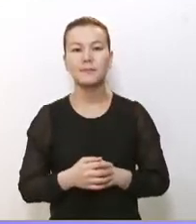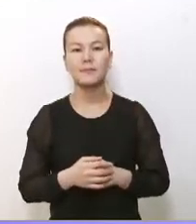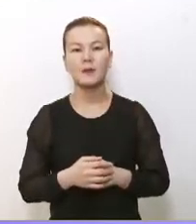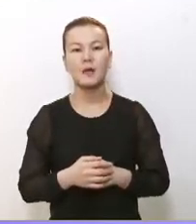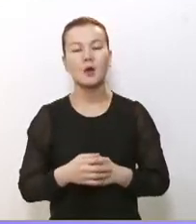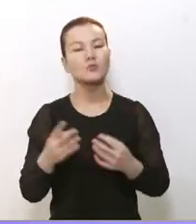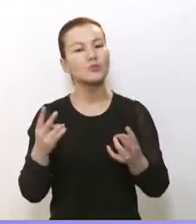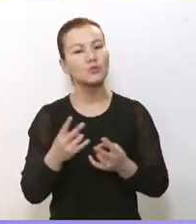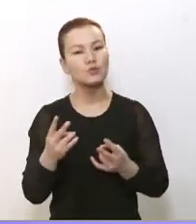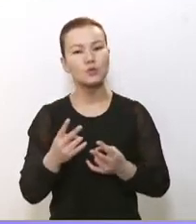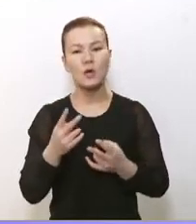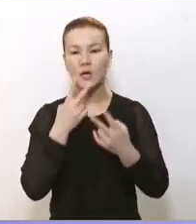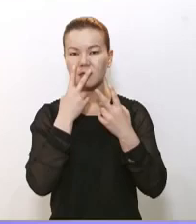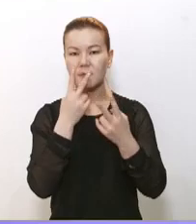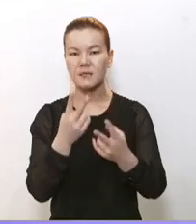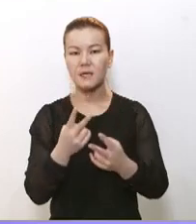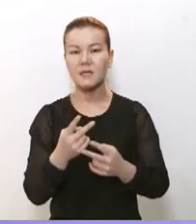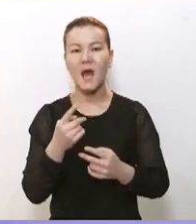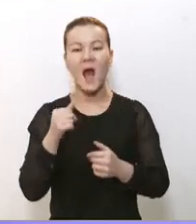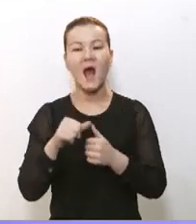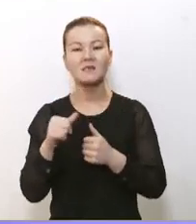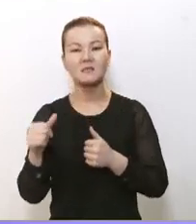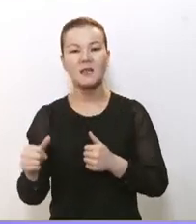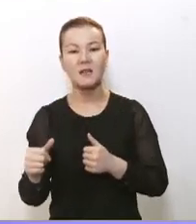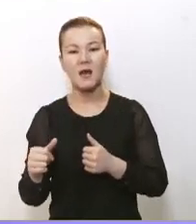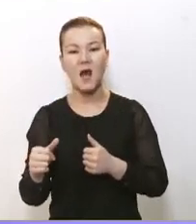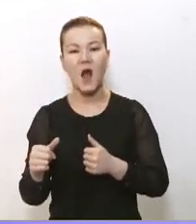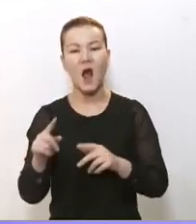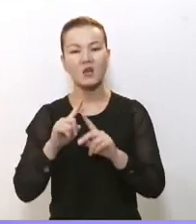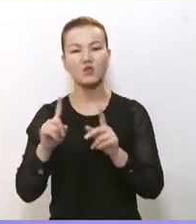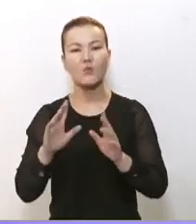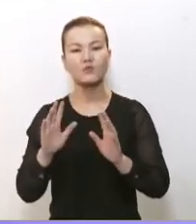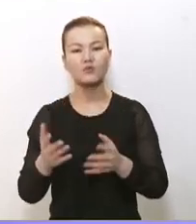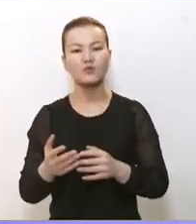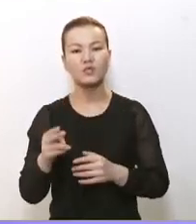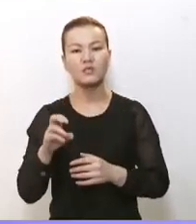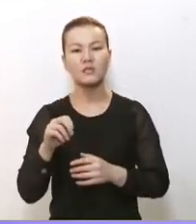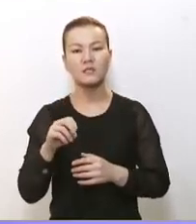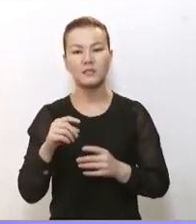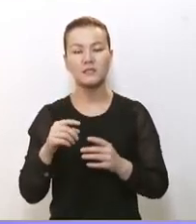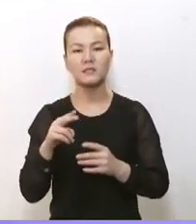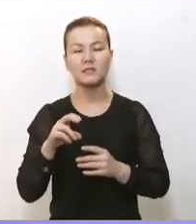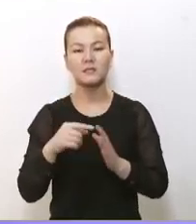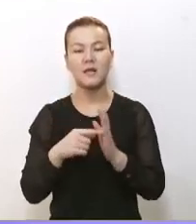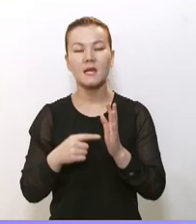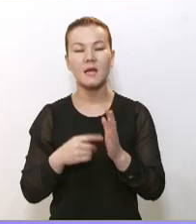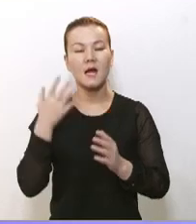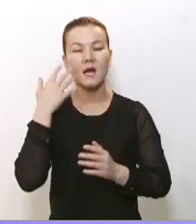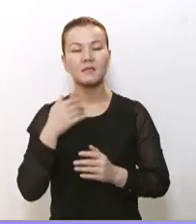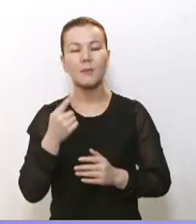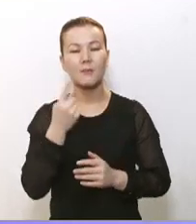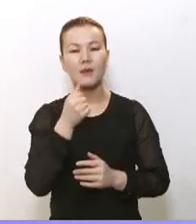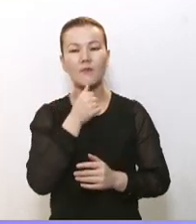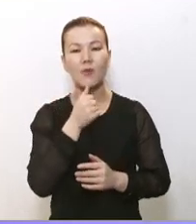127. Следует рассмотреть отдельно особый случай деления, когда при первой